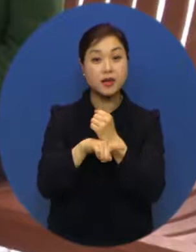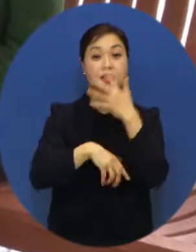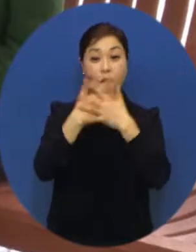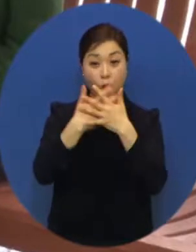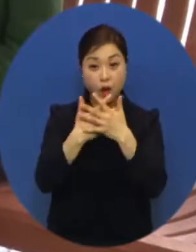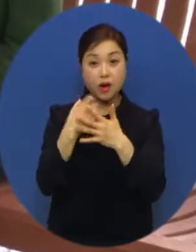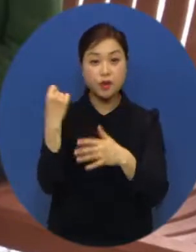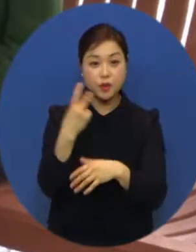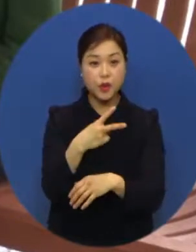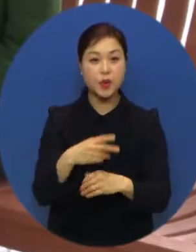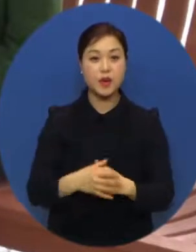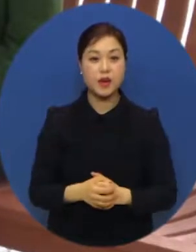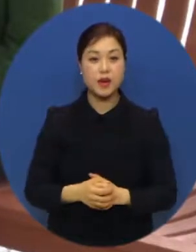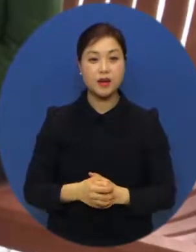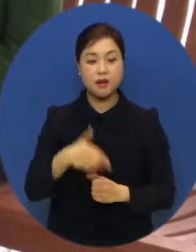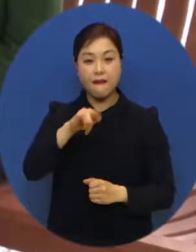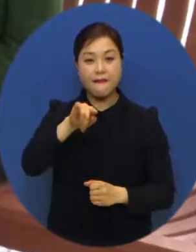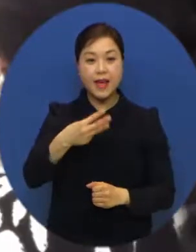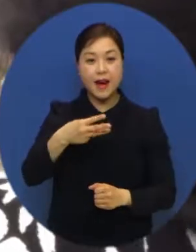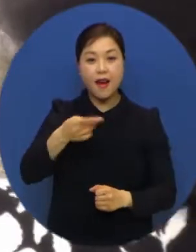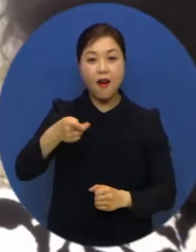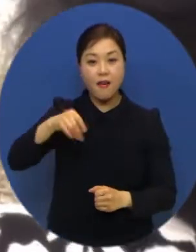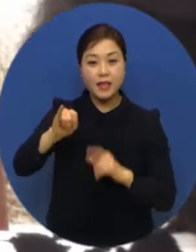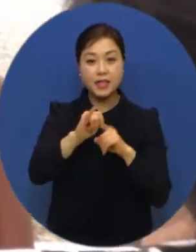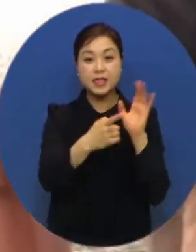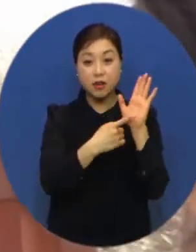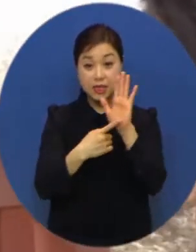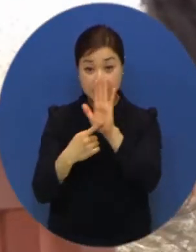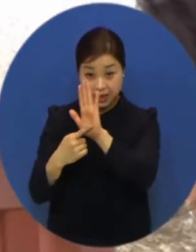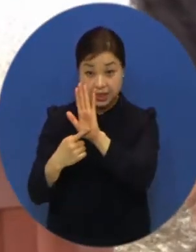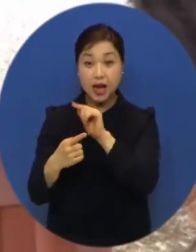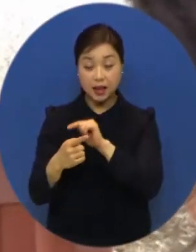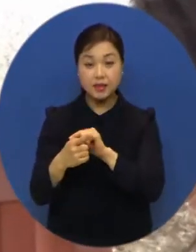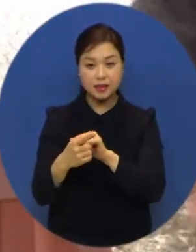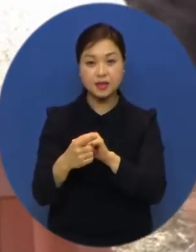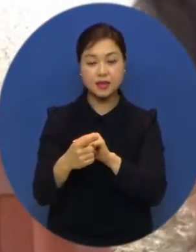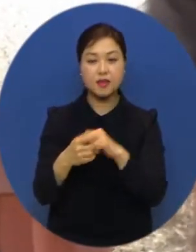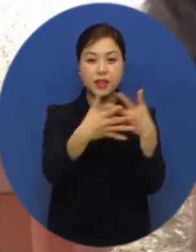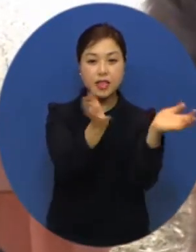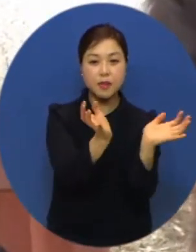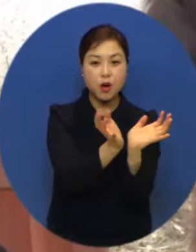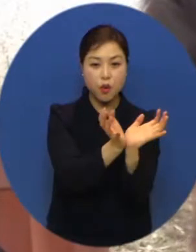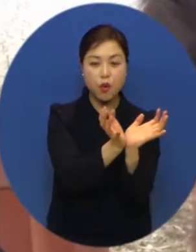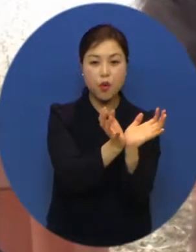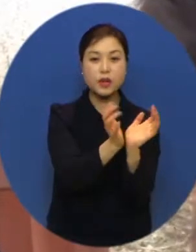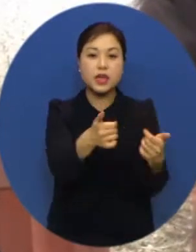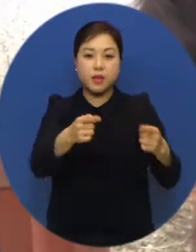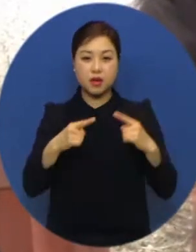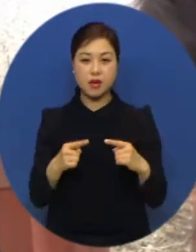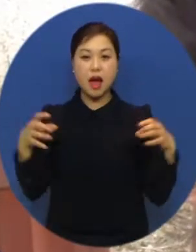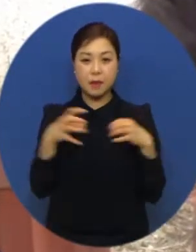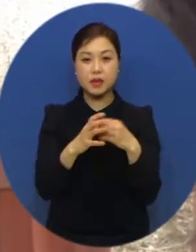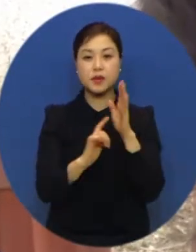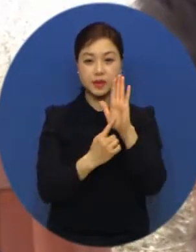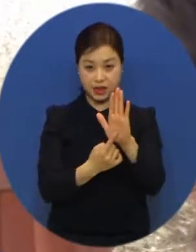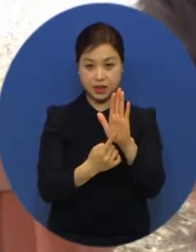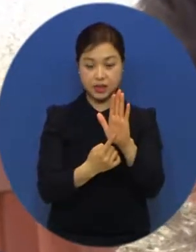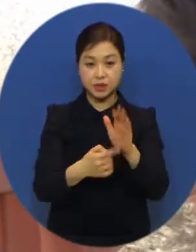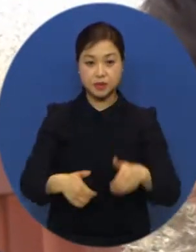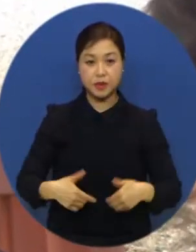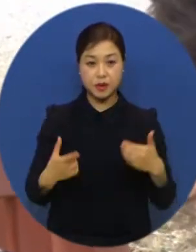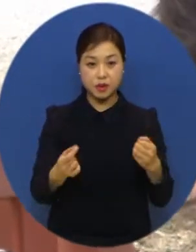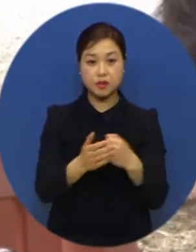저희가 또 원도심 내에서 갤러리들이 같이 협력해서 네. 이런 전시를 했으면 좋겠다는 생각이고요. 또 10월이면